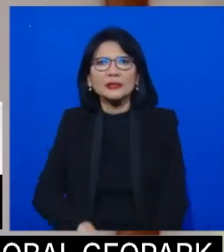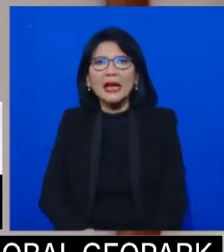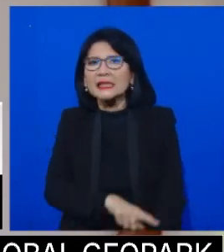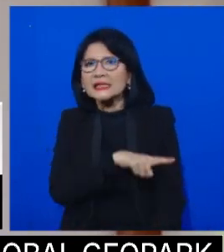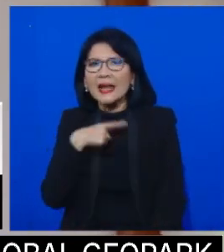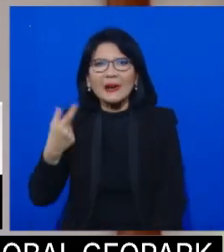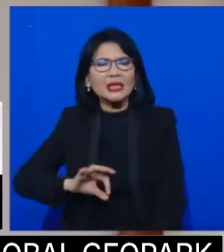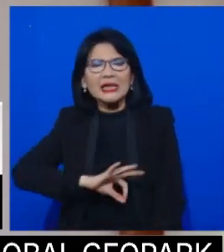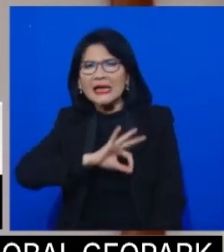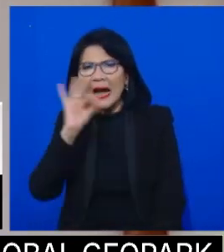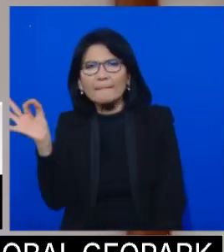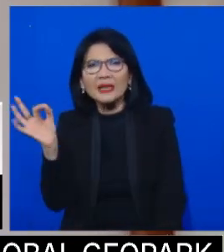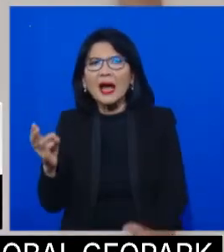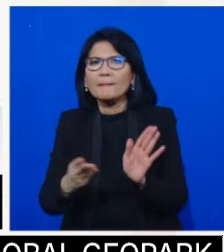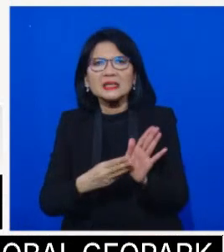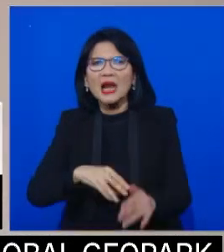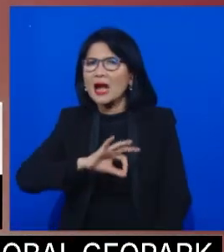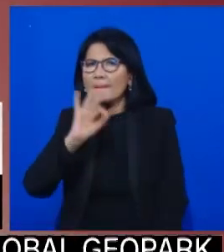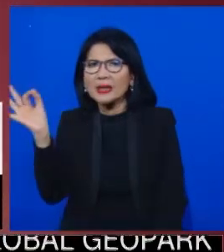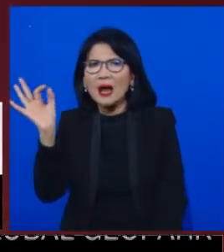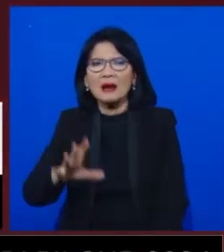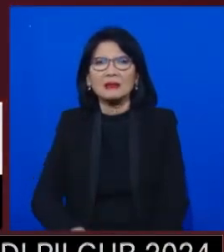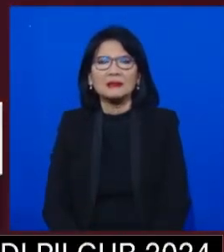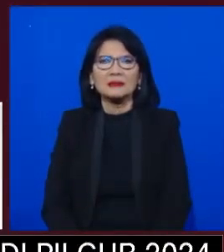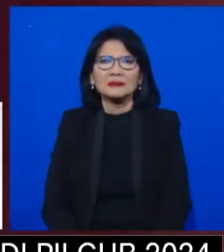terjadi apapun gitu. Jadi kami...